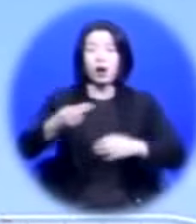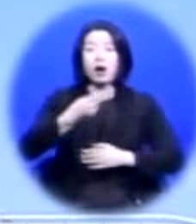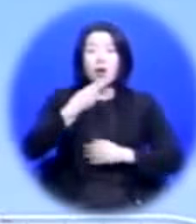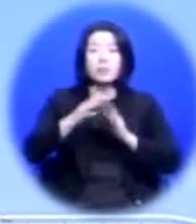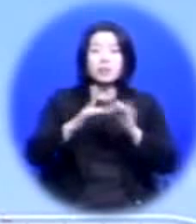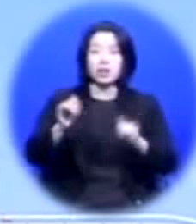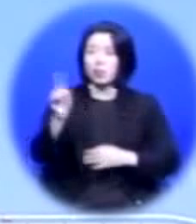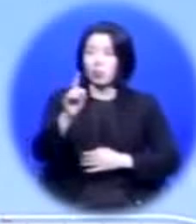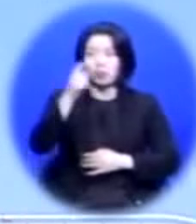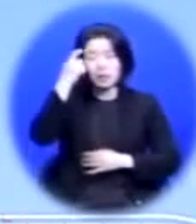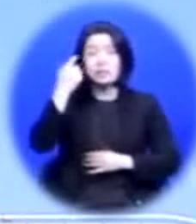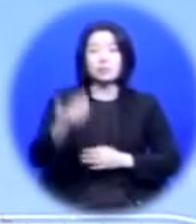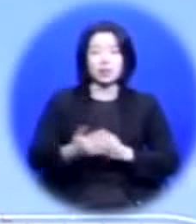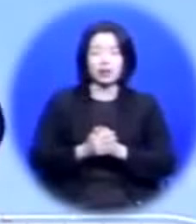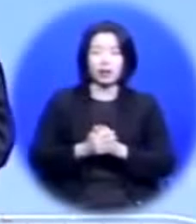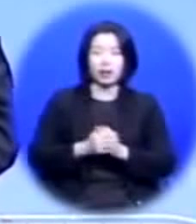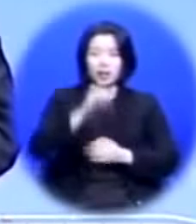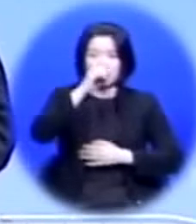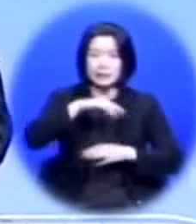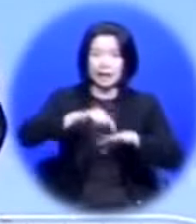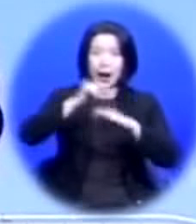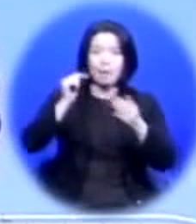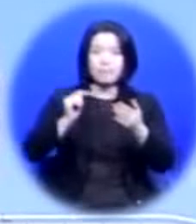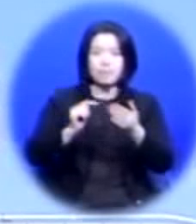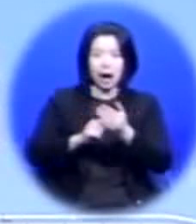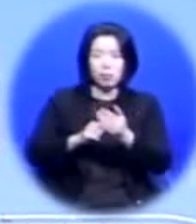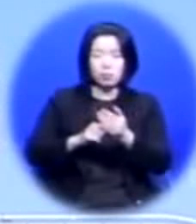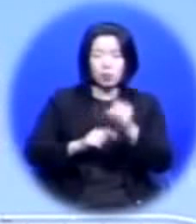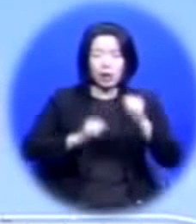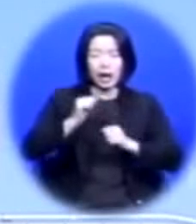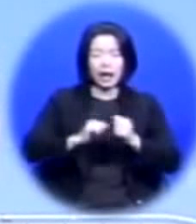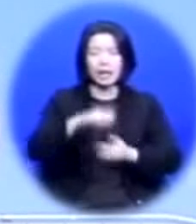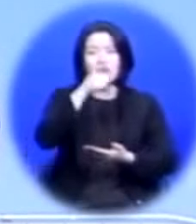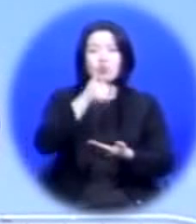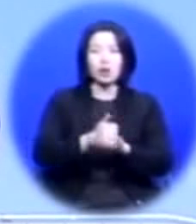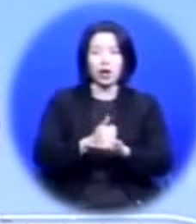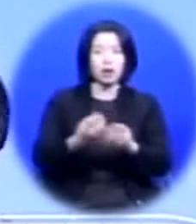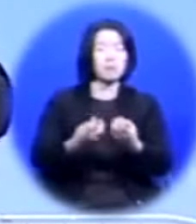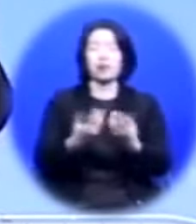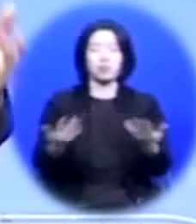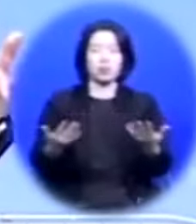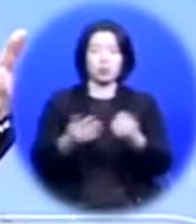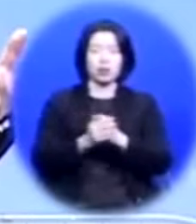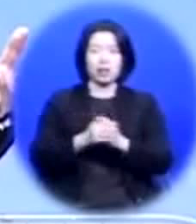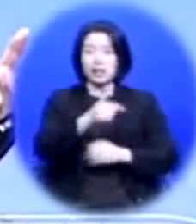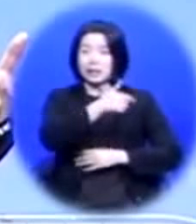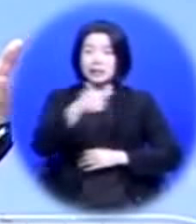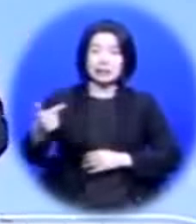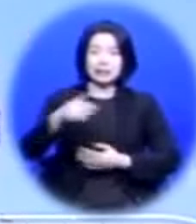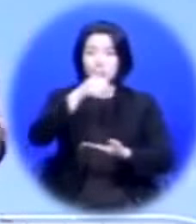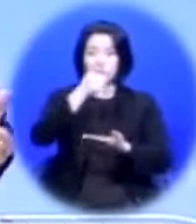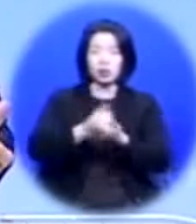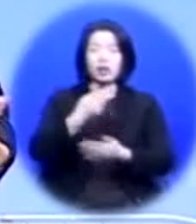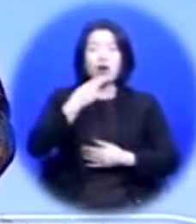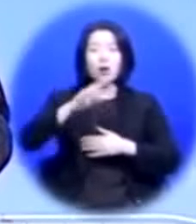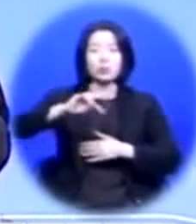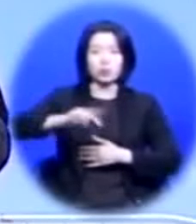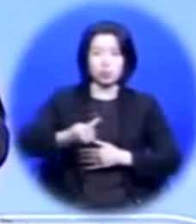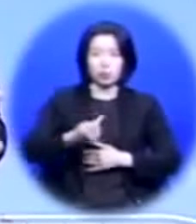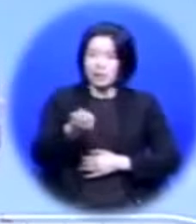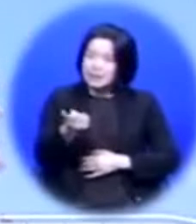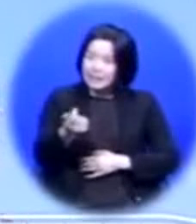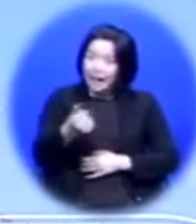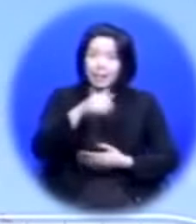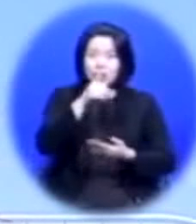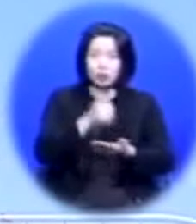어디겠어요 그죠 마음으로 짓는 죄 어쩔 수 없지요 그죠 큰 죄는 안 지어도 작은 죄는